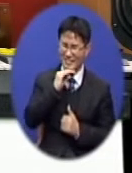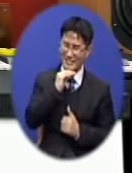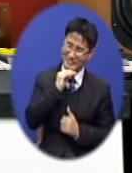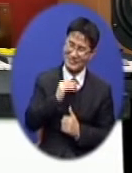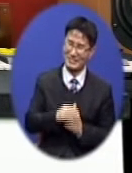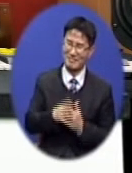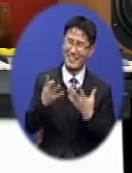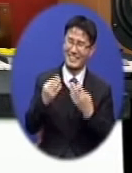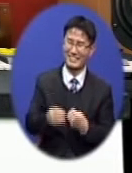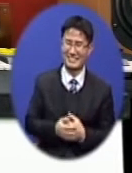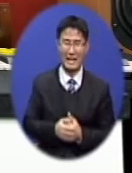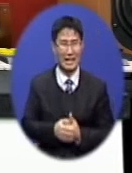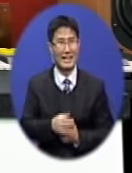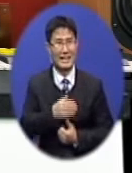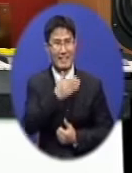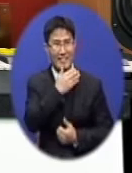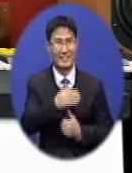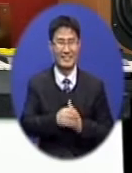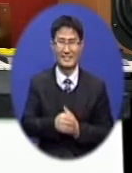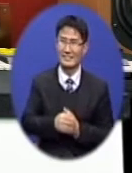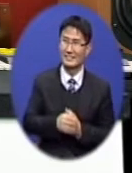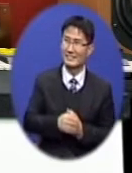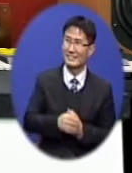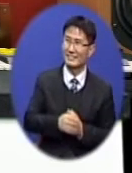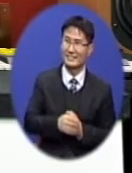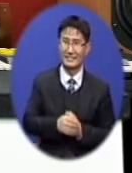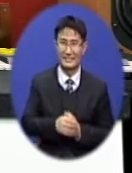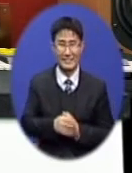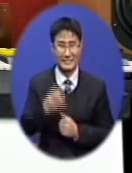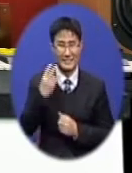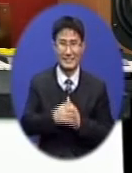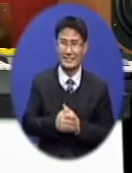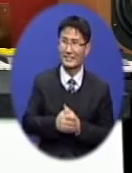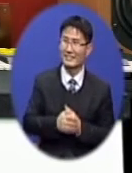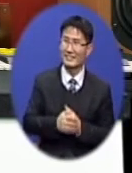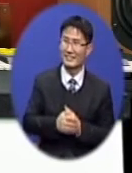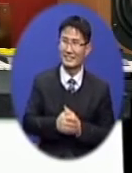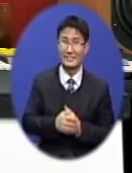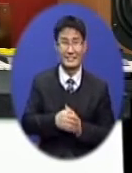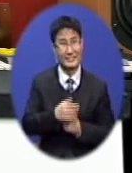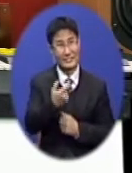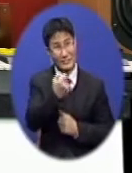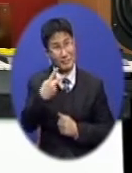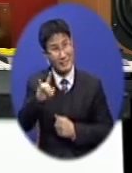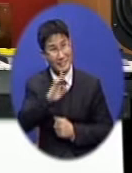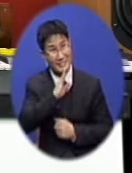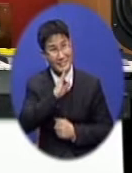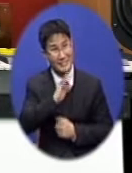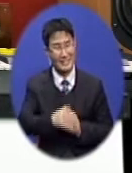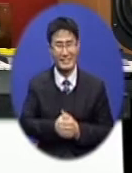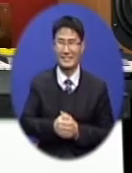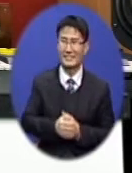나이가 많습니다. 네. 네. 자, 아버님 역시... 어떤 노래 네. 불러주시겠어요? 6학년이시죠? 예? 네?